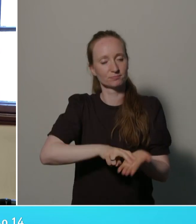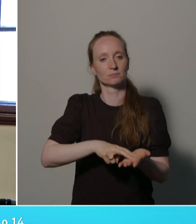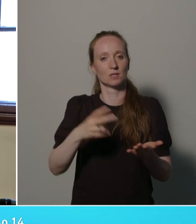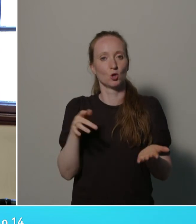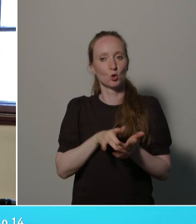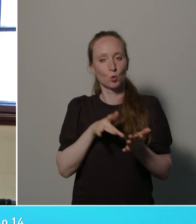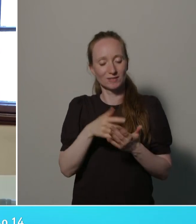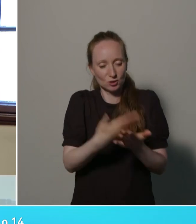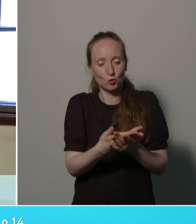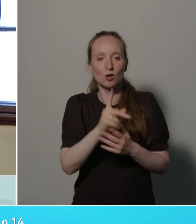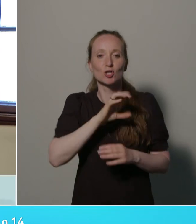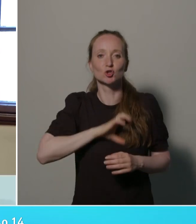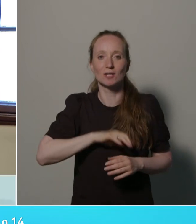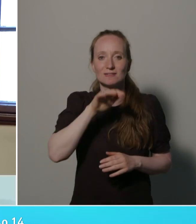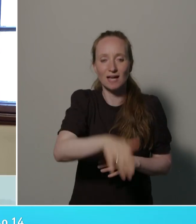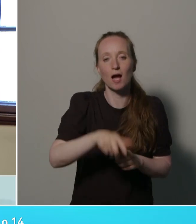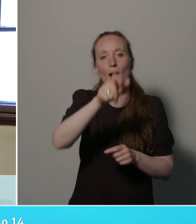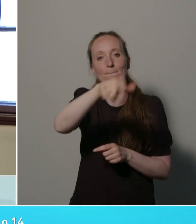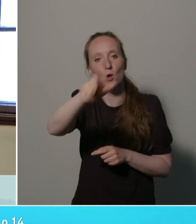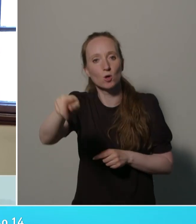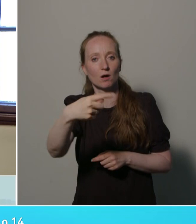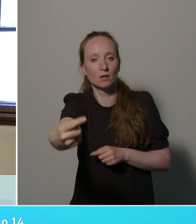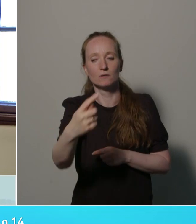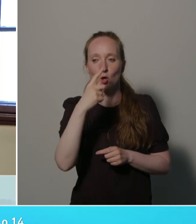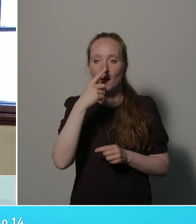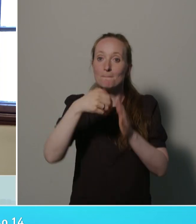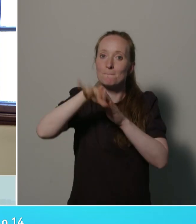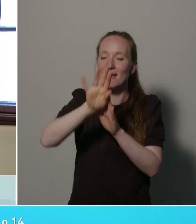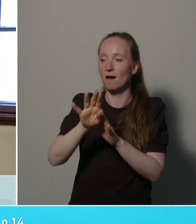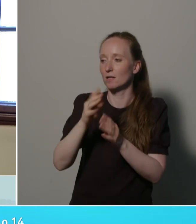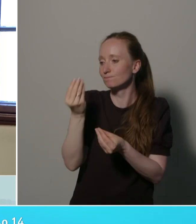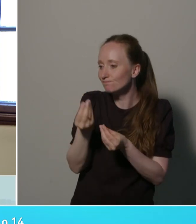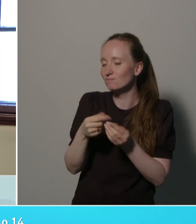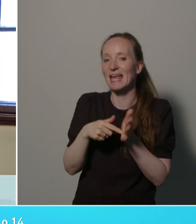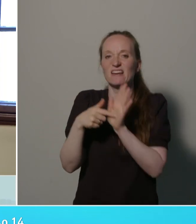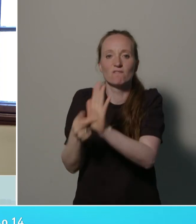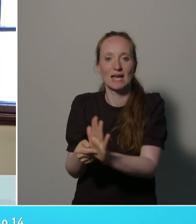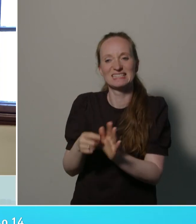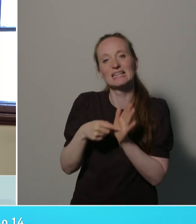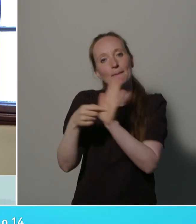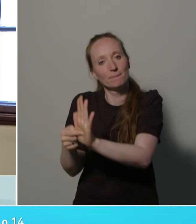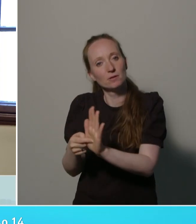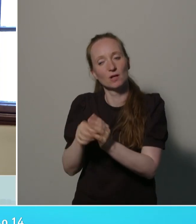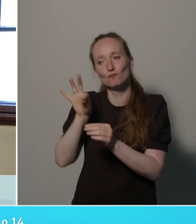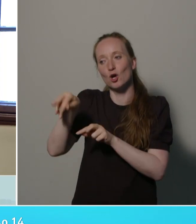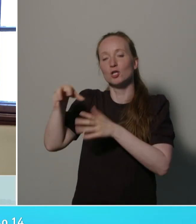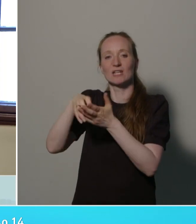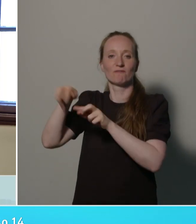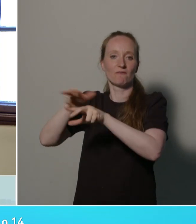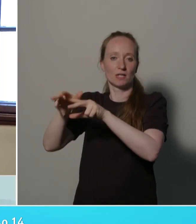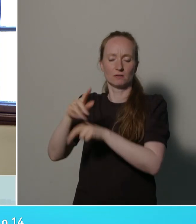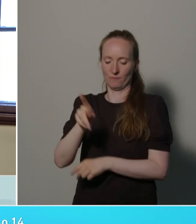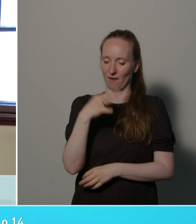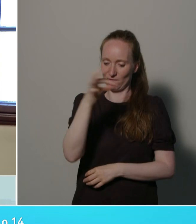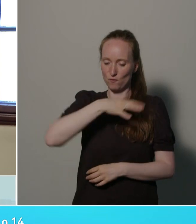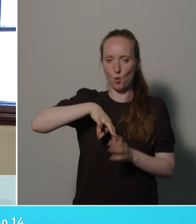zu machen. Ja, es gab und gibt sicherlich auch unsererseits noch kritische Fragen hinsichtlich des Klima- und Umweltschutzes